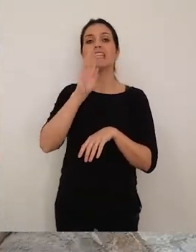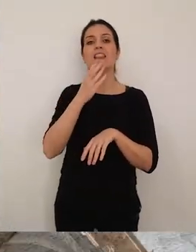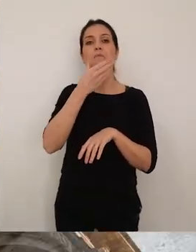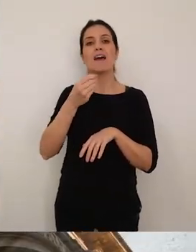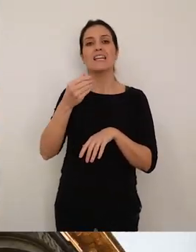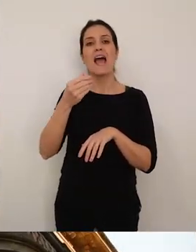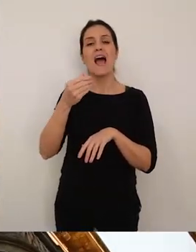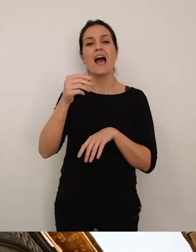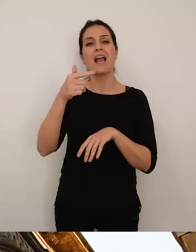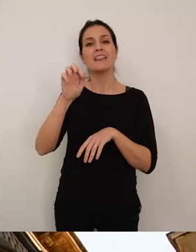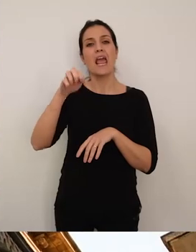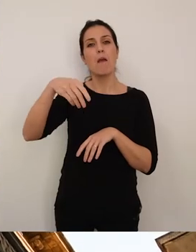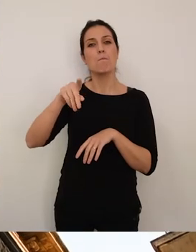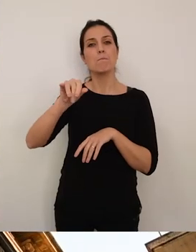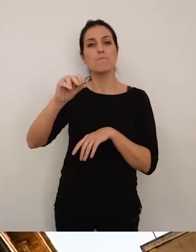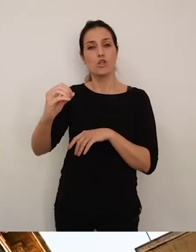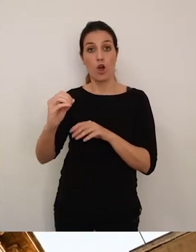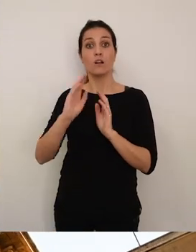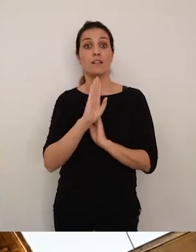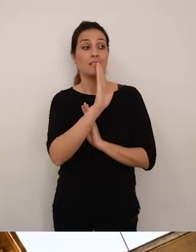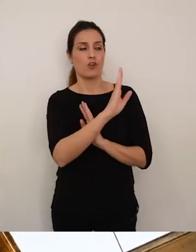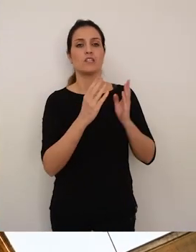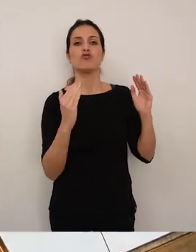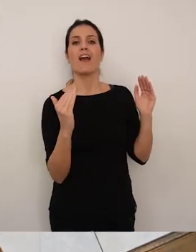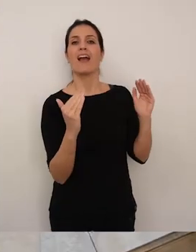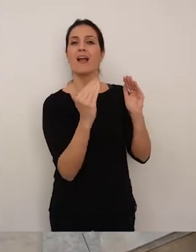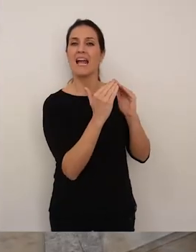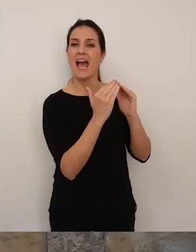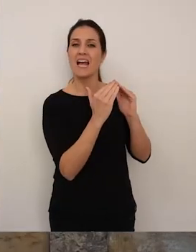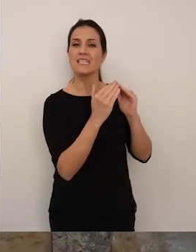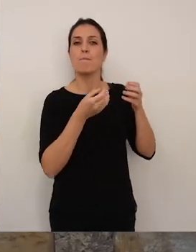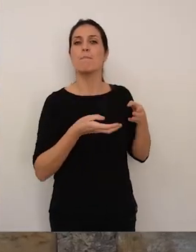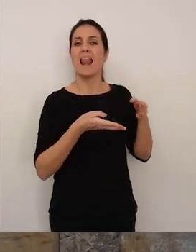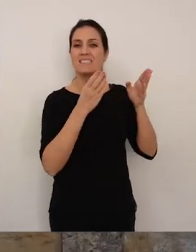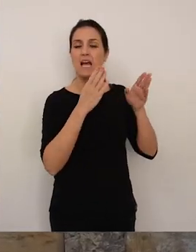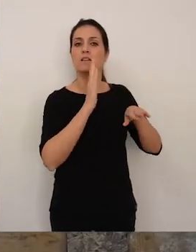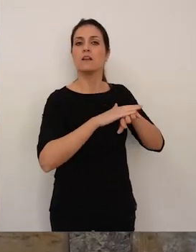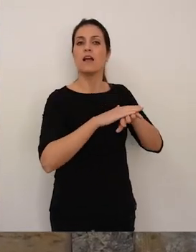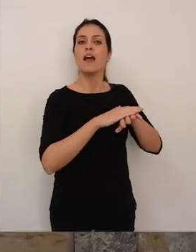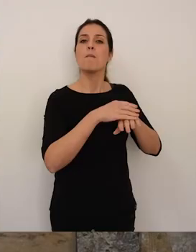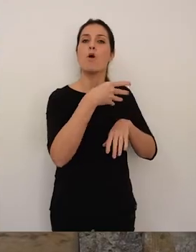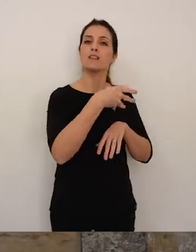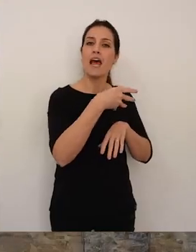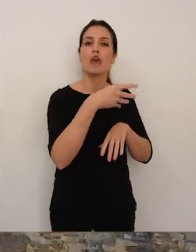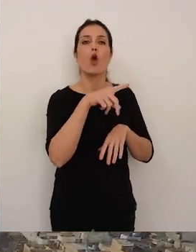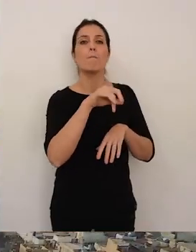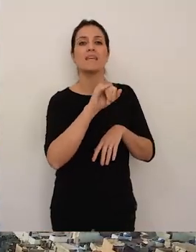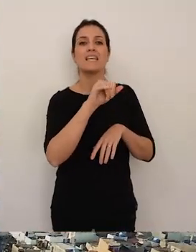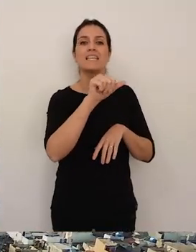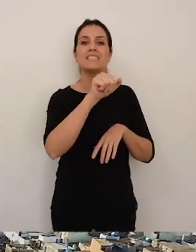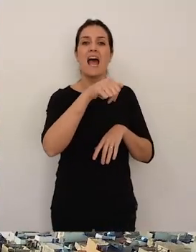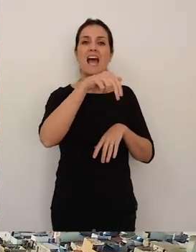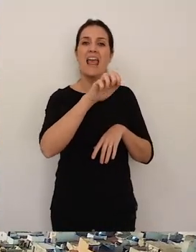al Tempio. Di fronte ad essa vi è la casa palazziata, appartenuta alle famiglie Montano Pisanelli.